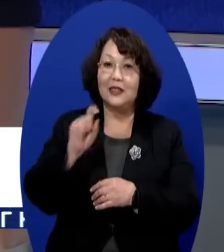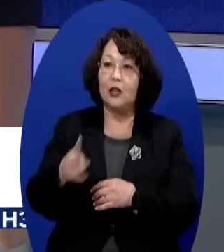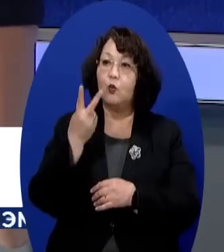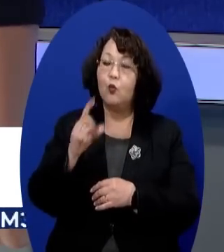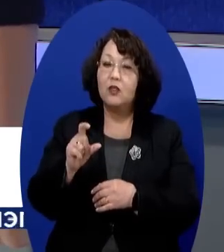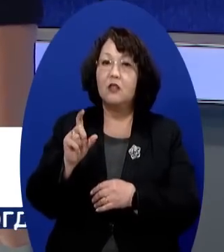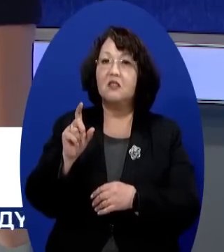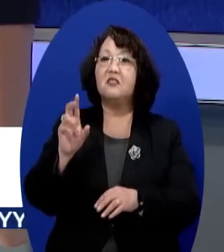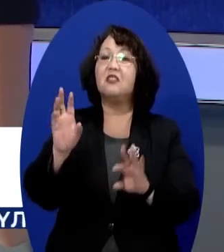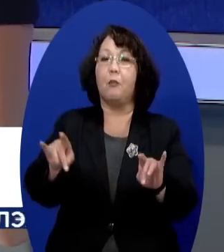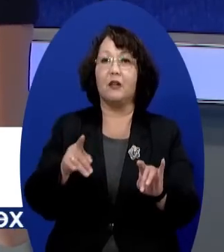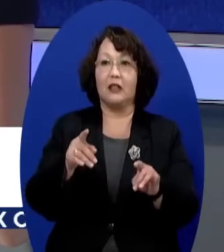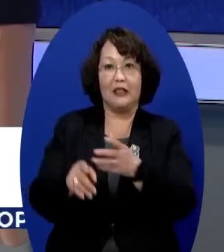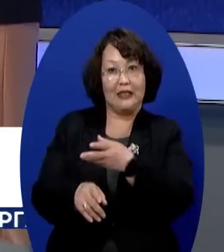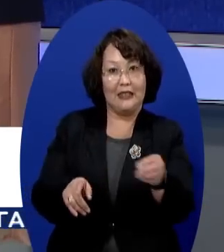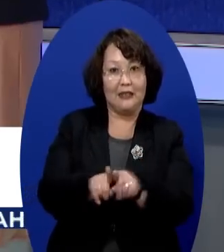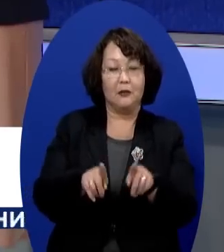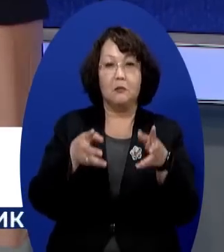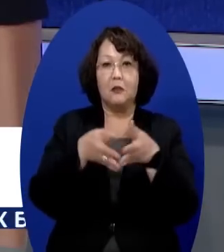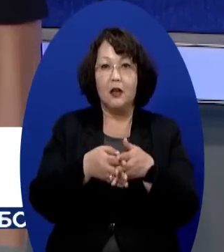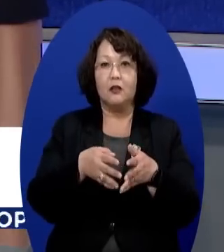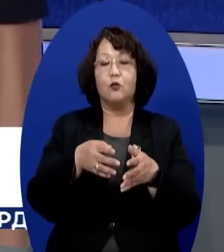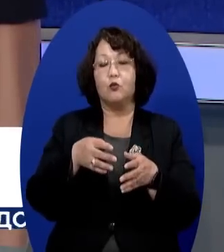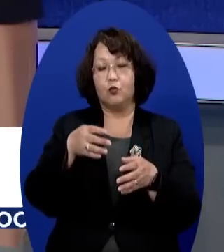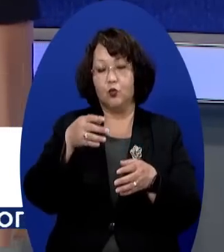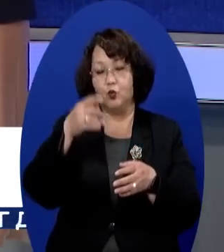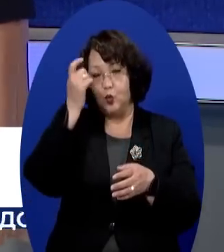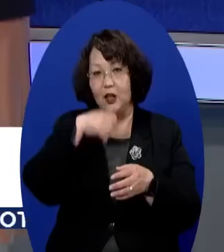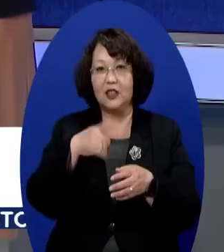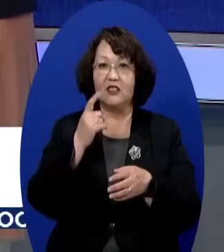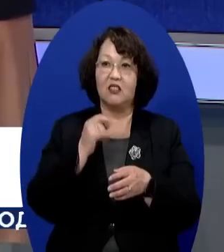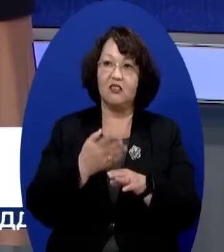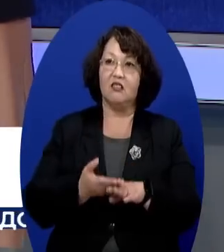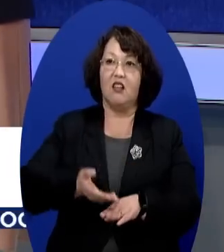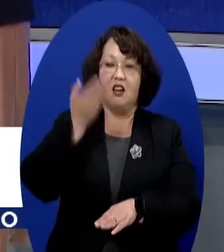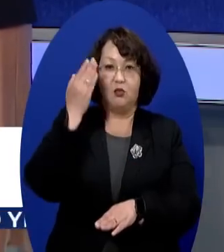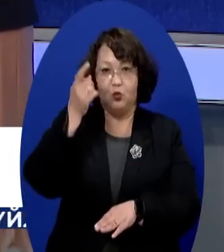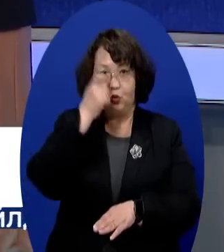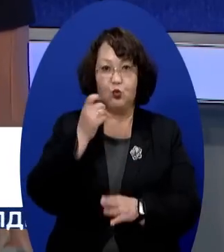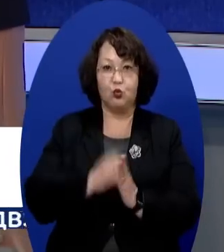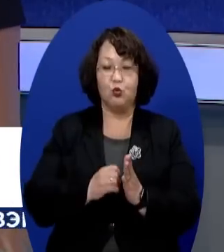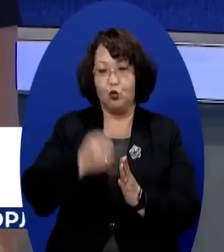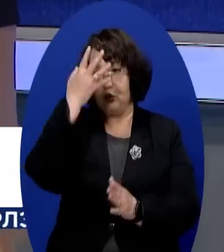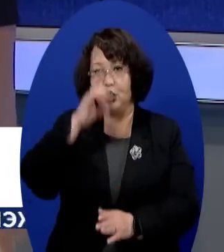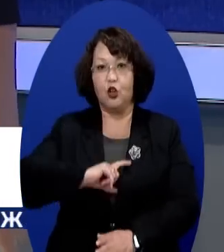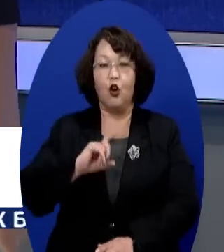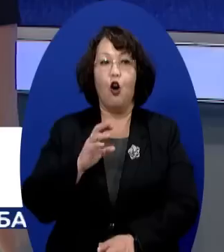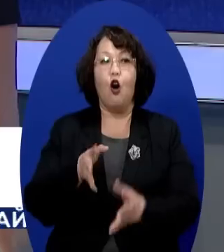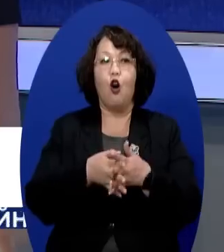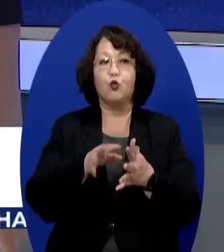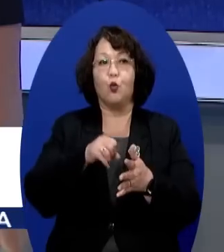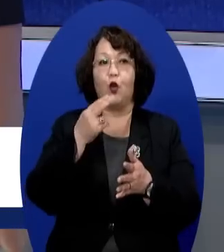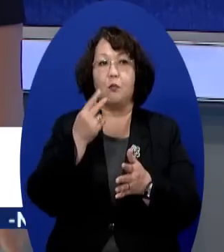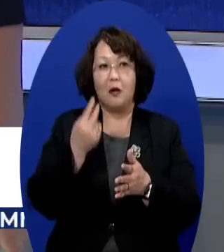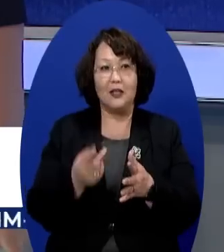хэмжээтэй байрны сарын төрөөс нь 1 сая болон түүнээс дээш төгрөгөөр хэмжигдгээр байгаа. За төрийн орон сууцны корпорацийн хувьд одоо энэ төрөөсөө орон сууц